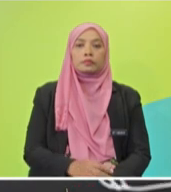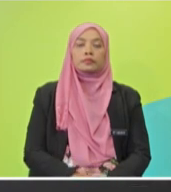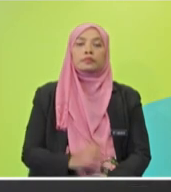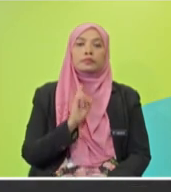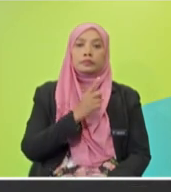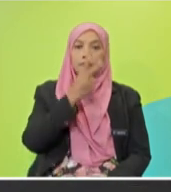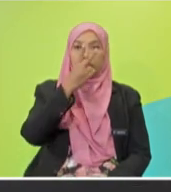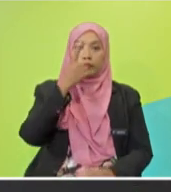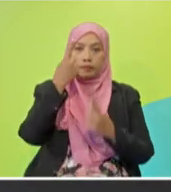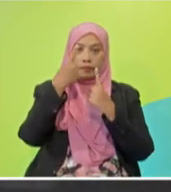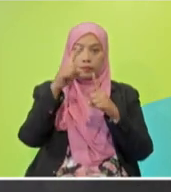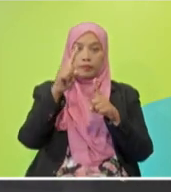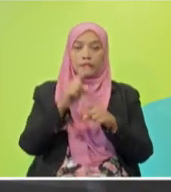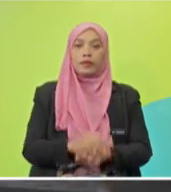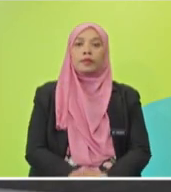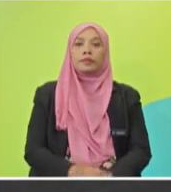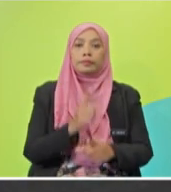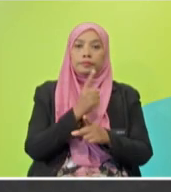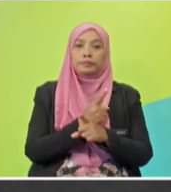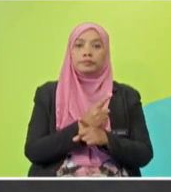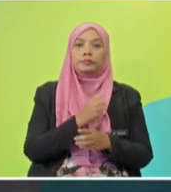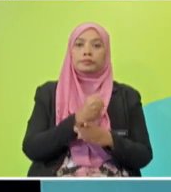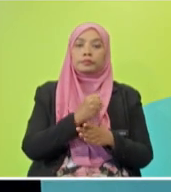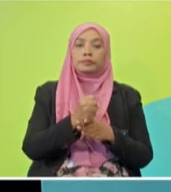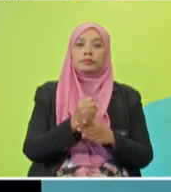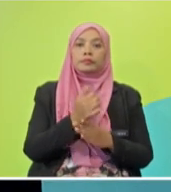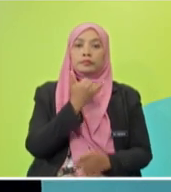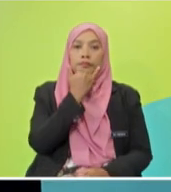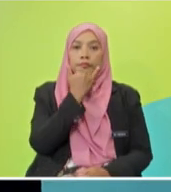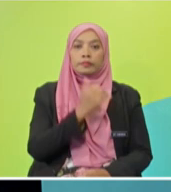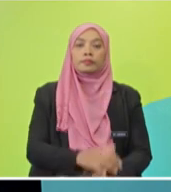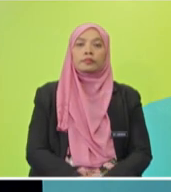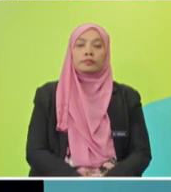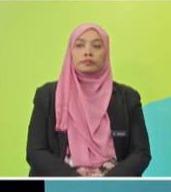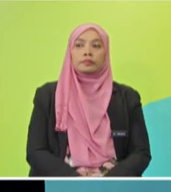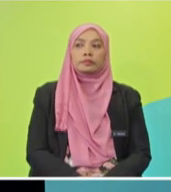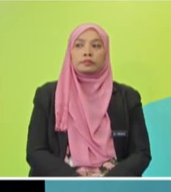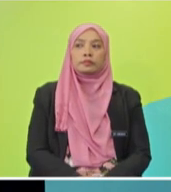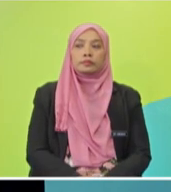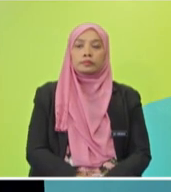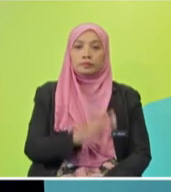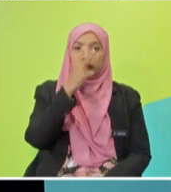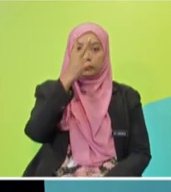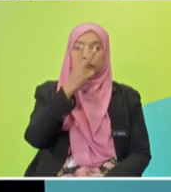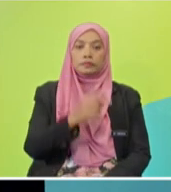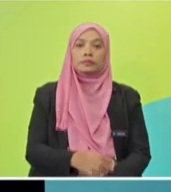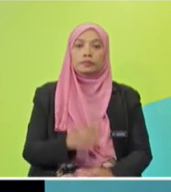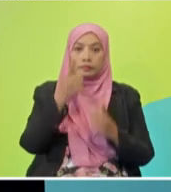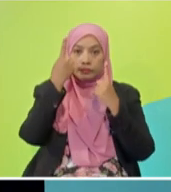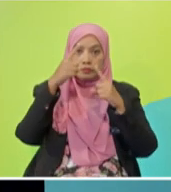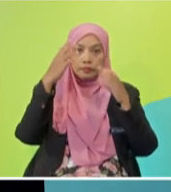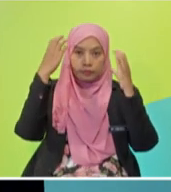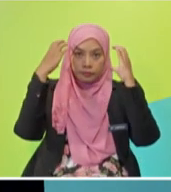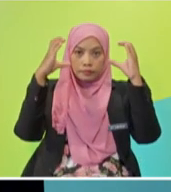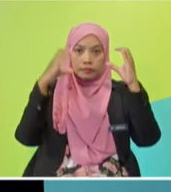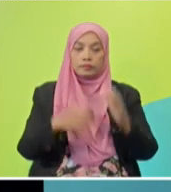betul atau tidak. Okey, 9 nisbah 15. Tengok Syah, 59 nisbah 15. Adakah dia setara? Nick kata setara